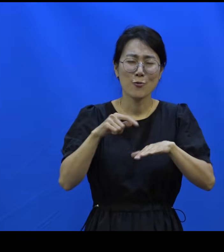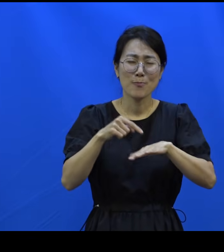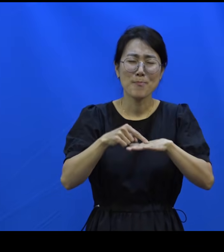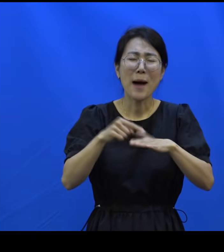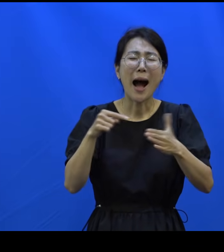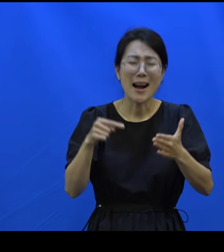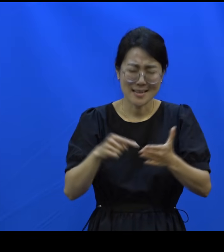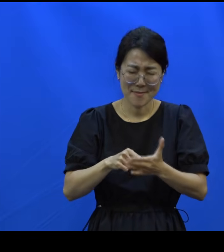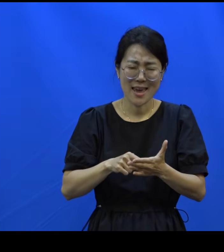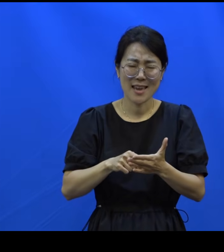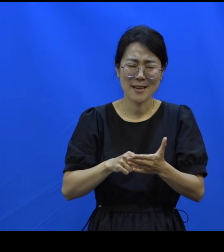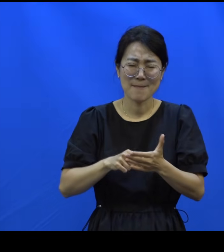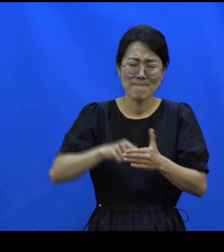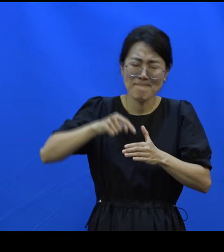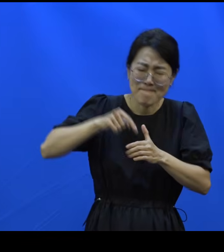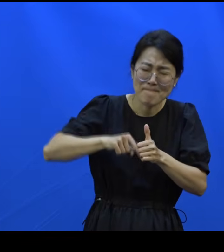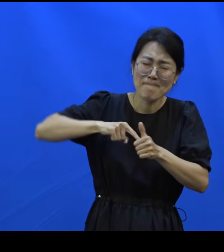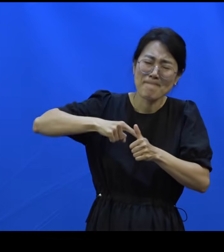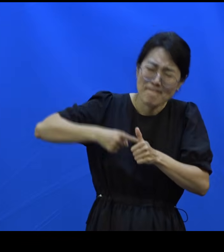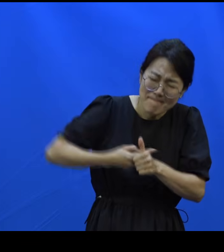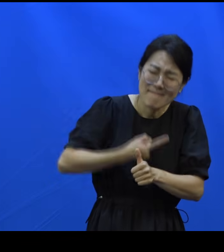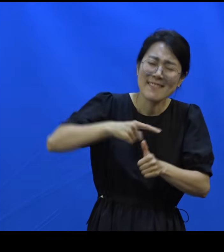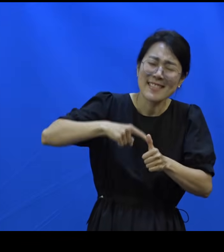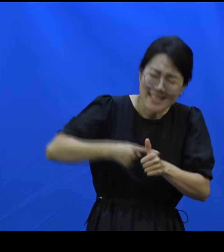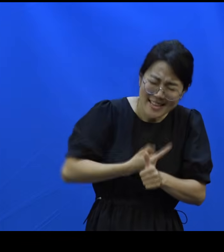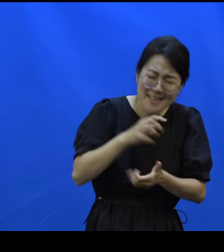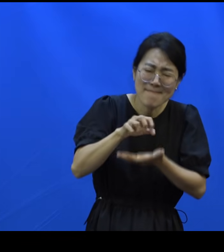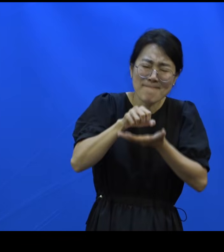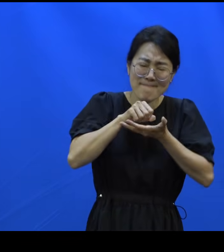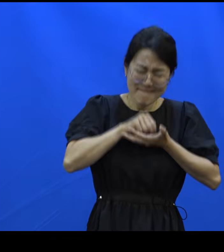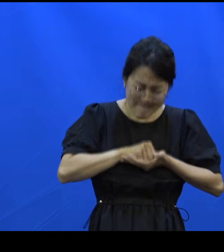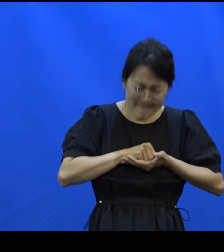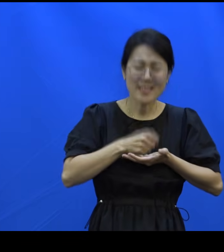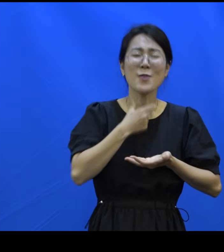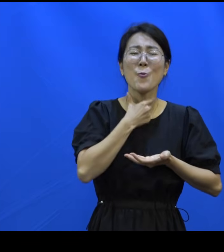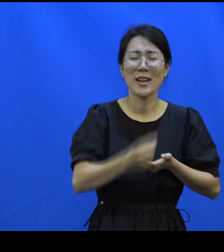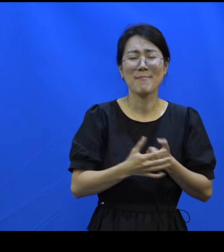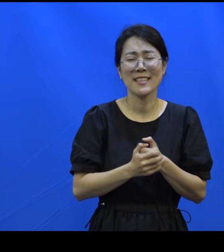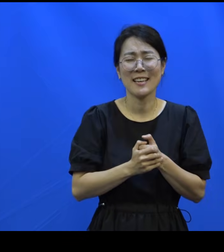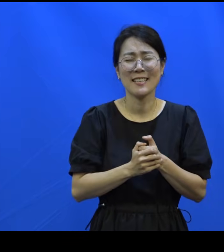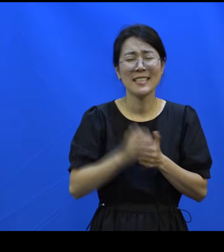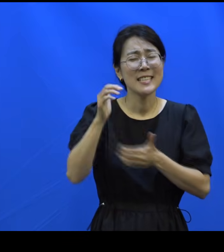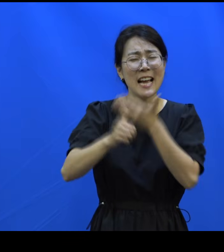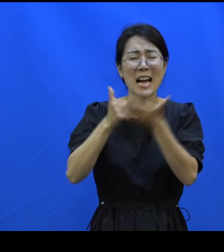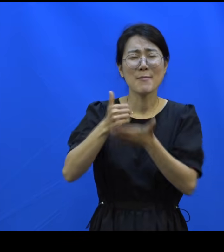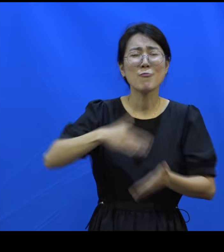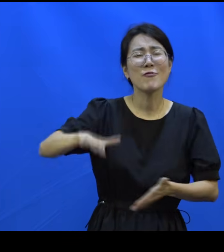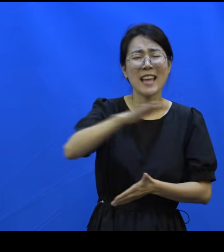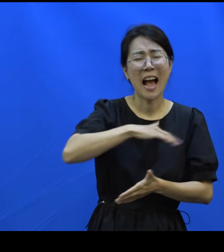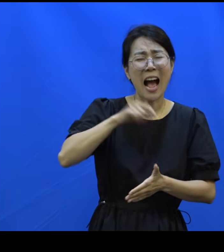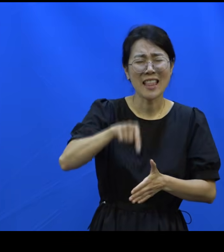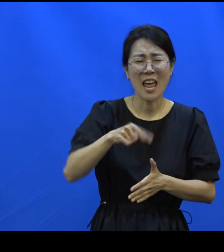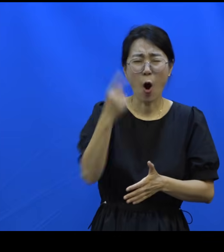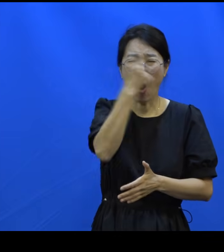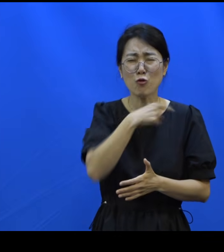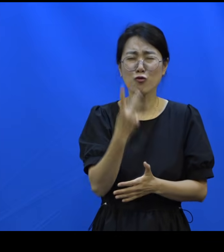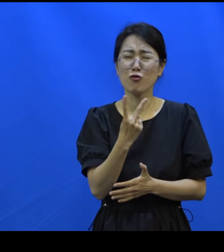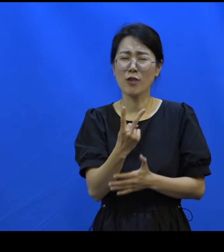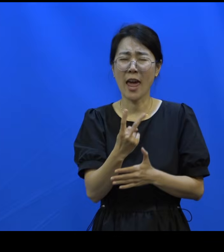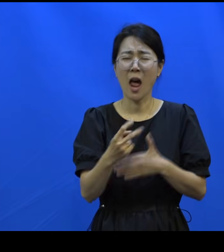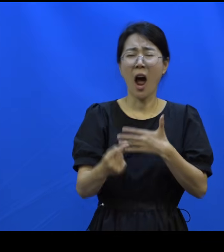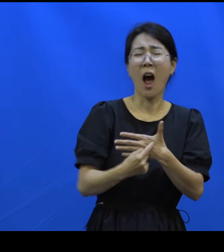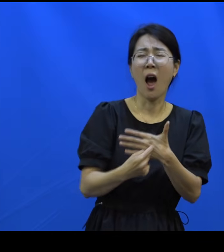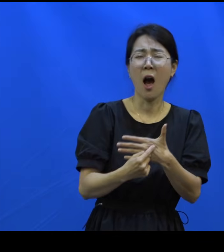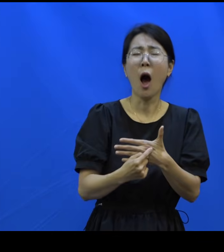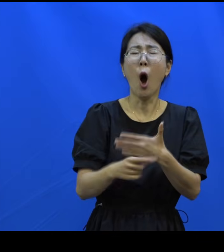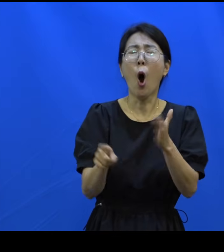가슴에 깊이 박기를 받아들이기를 원합니다. 하나님, 우리 안에 있는 모순과 위선을 주님이